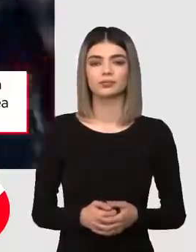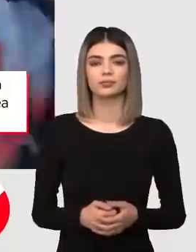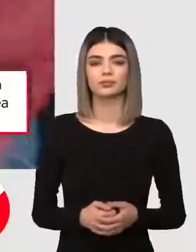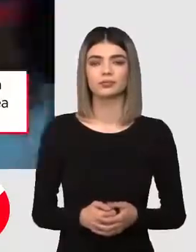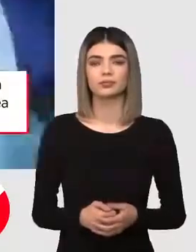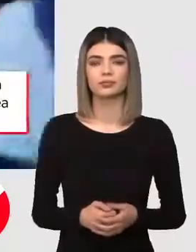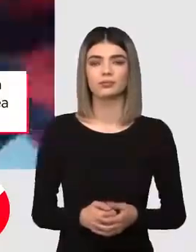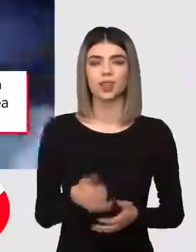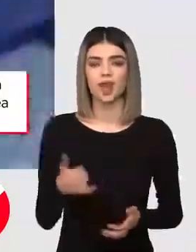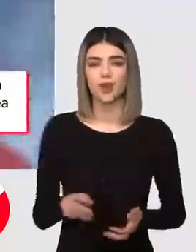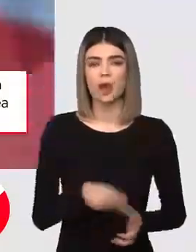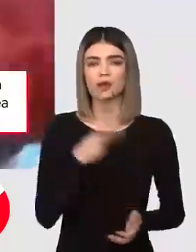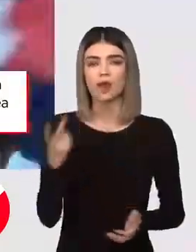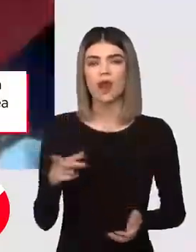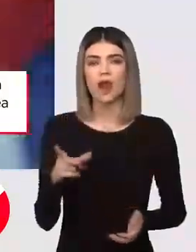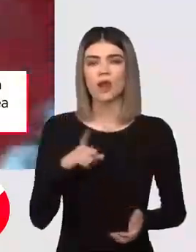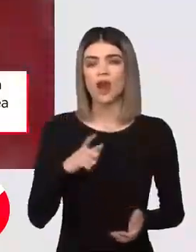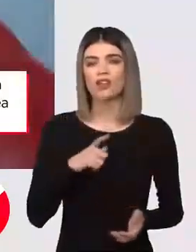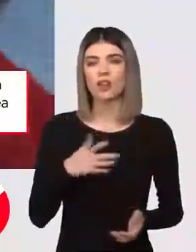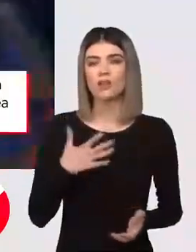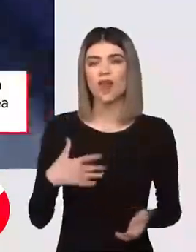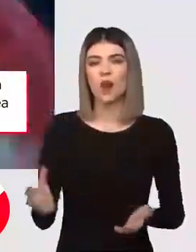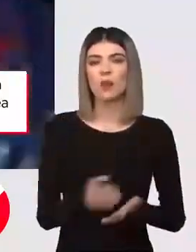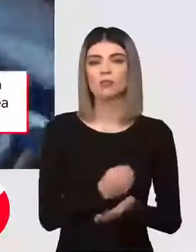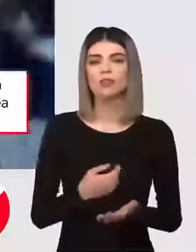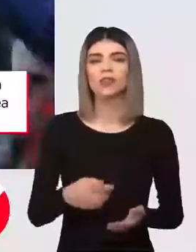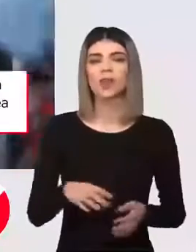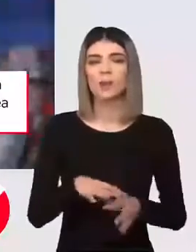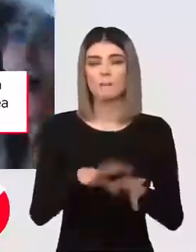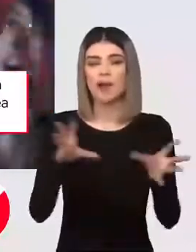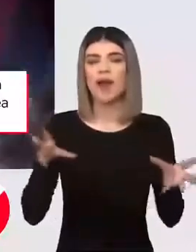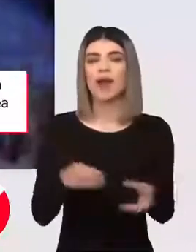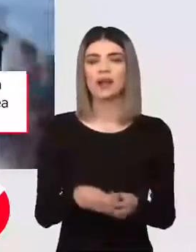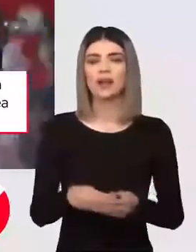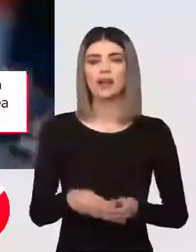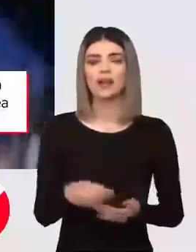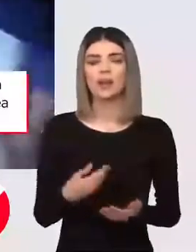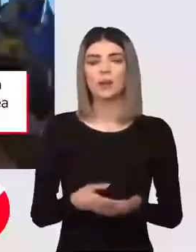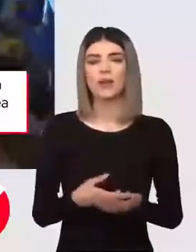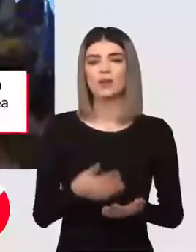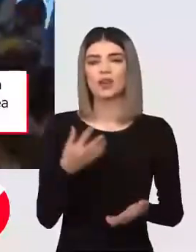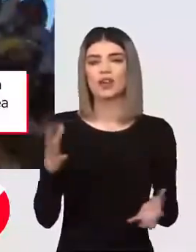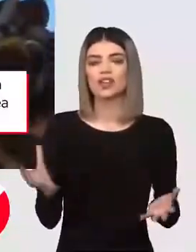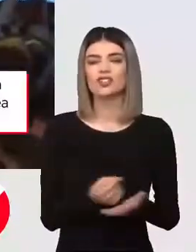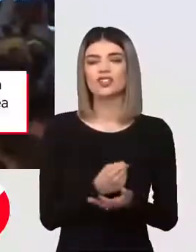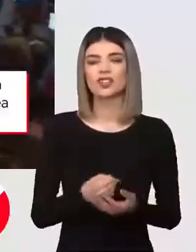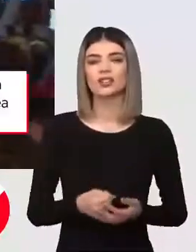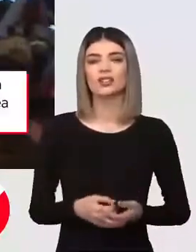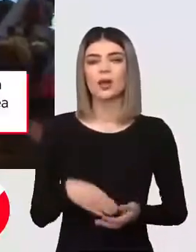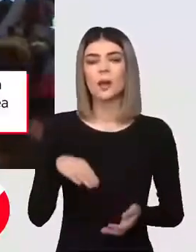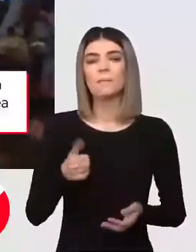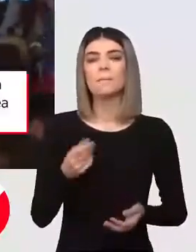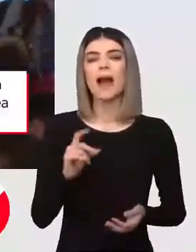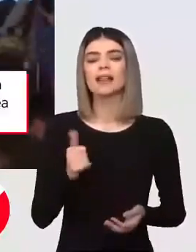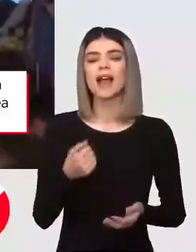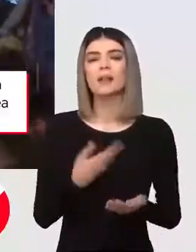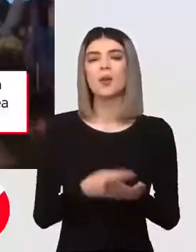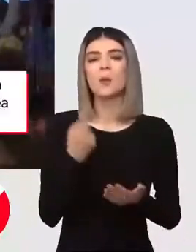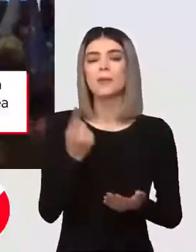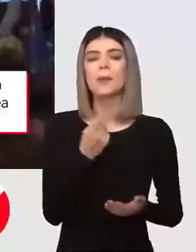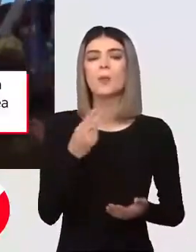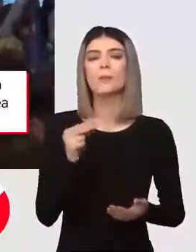obțină în acest al doilea tur de scrutin o majoritate care să-i permită lui Mélenchon să ceară mandatul de